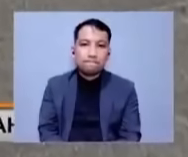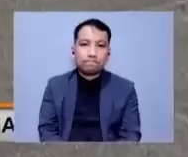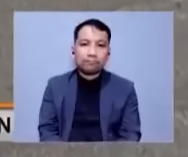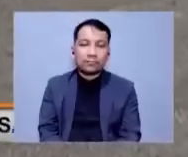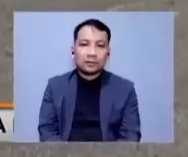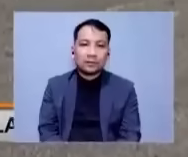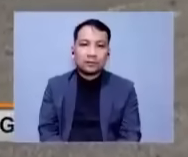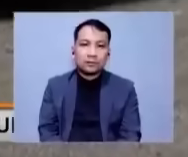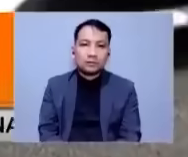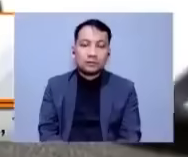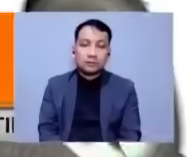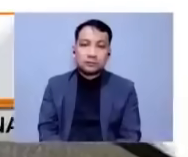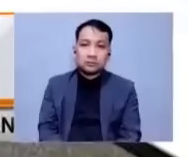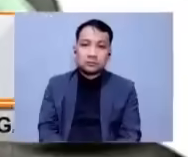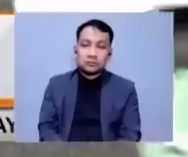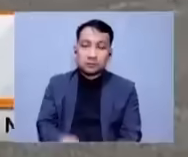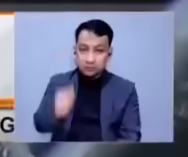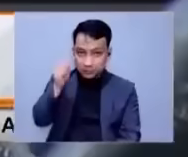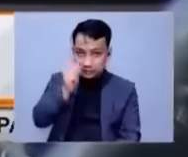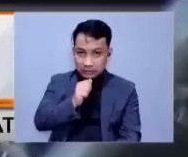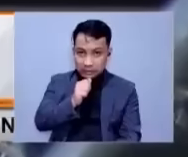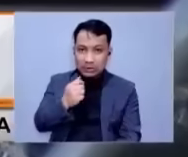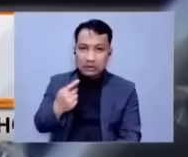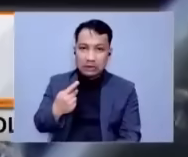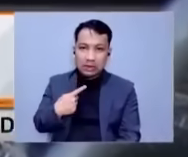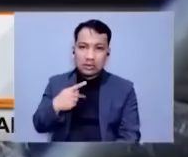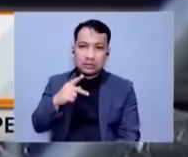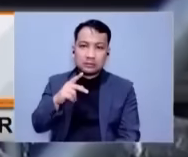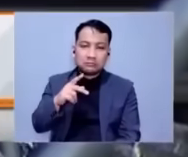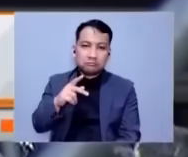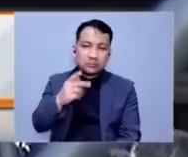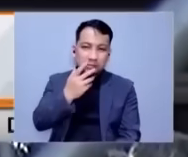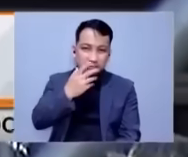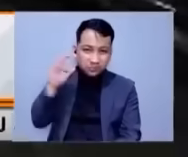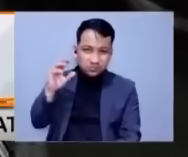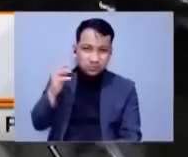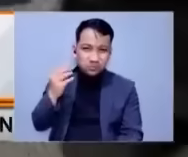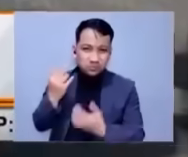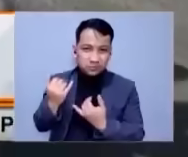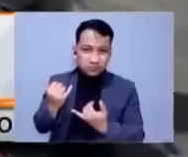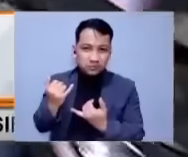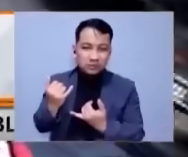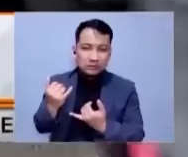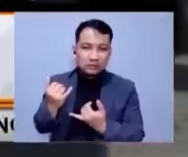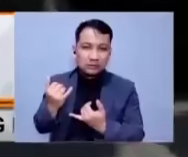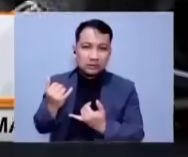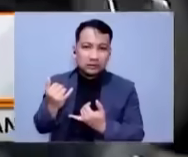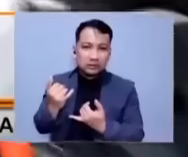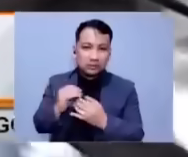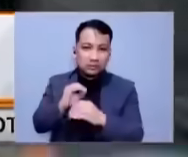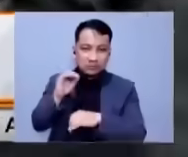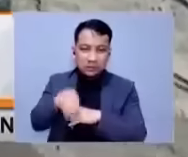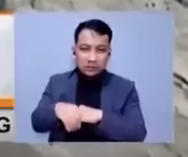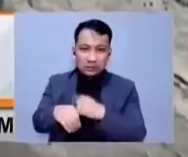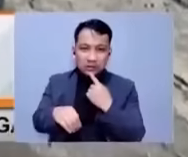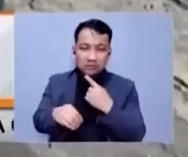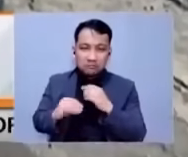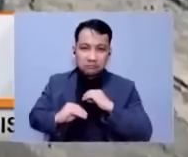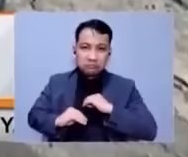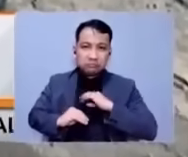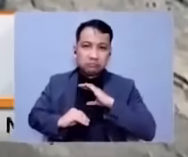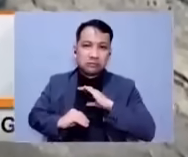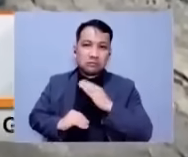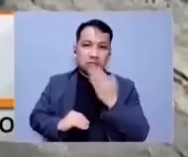Kapag may tiyaga, may nilaga. Pero sa tindi ng init ng panahon, di uubrang ganyang motivation. Mismo